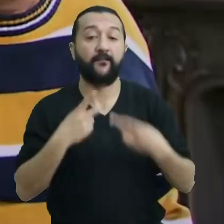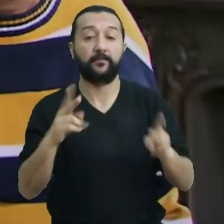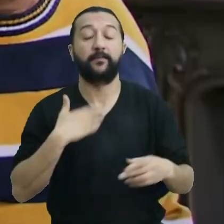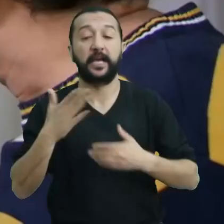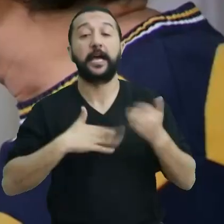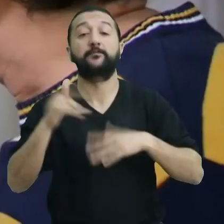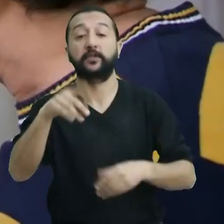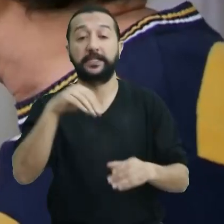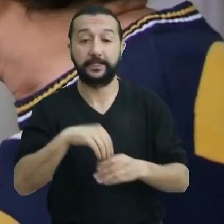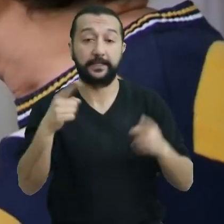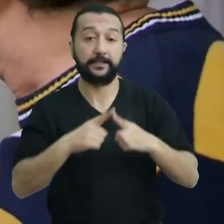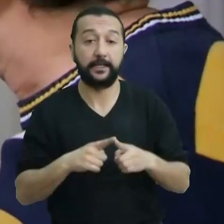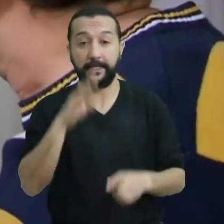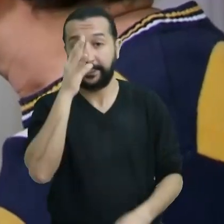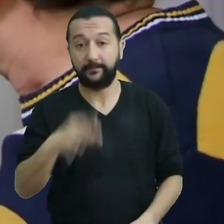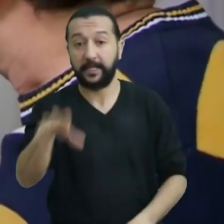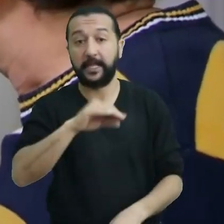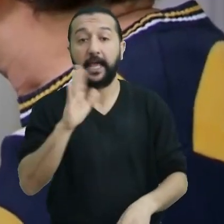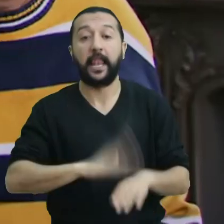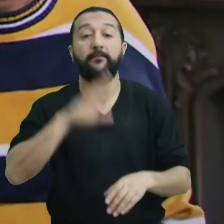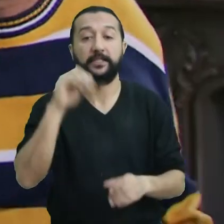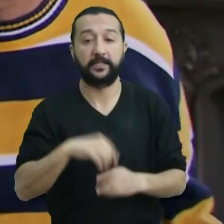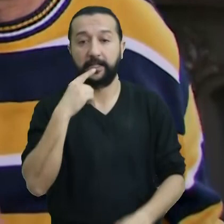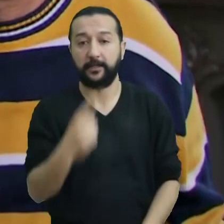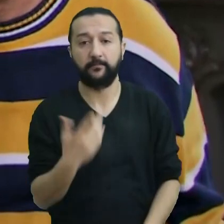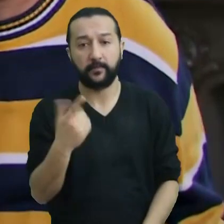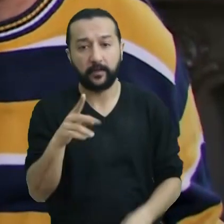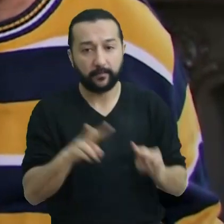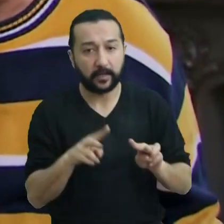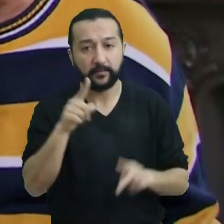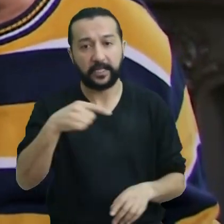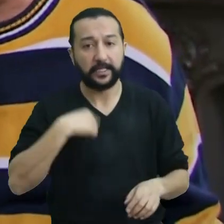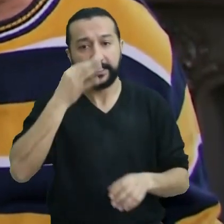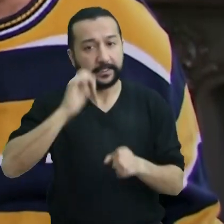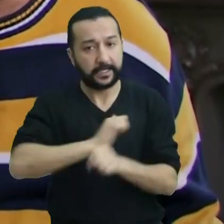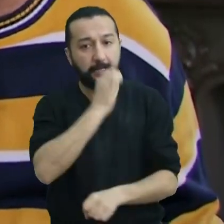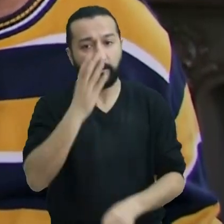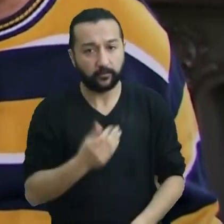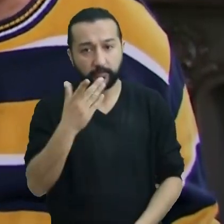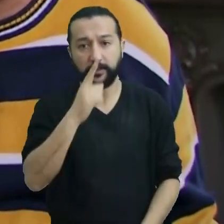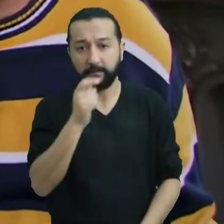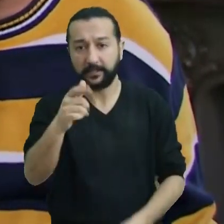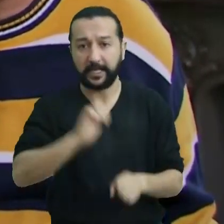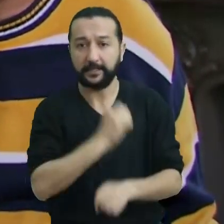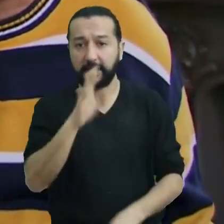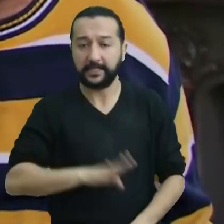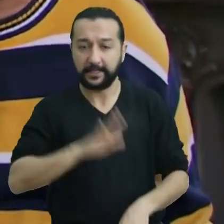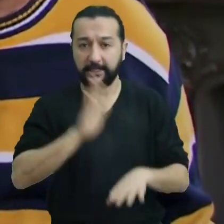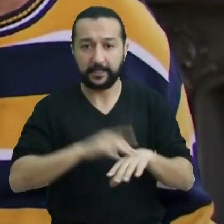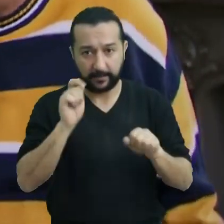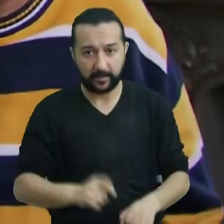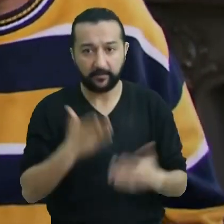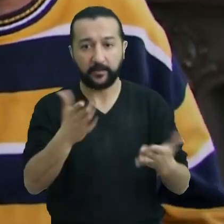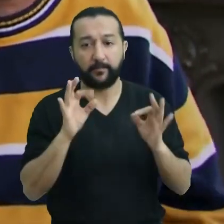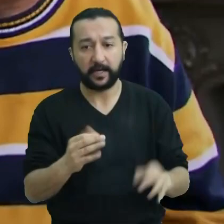Beni ilgilendirmiyor. İçindekiler sayılı. Kimse ellemeyecek içindekini. Biri insana eziyet edilir mi ya? Biri insan evladına eziyet edilir